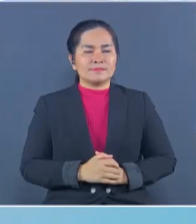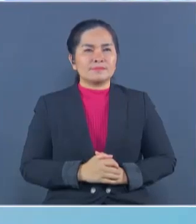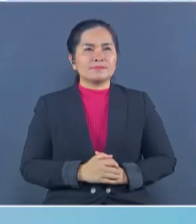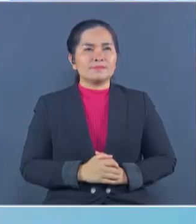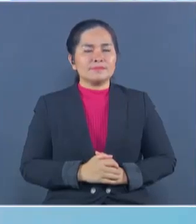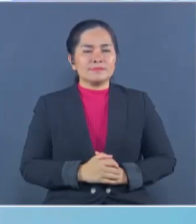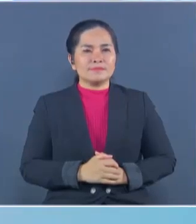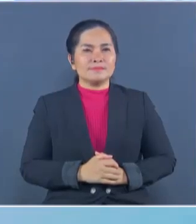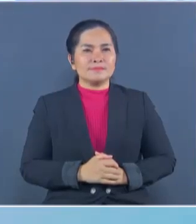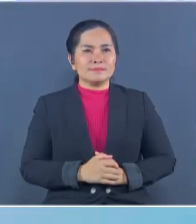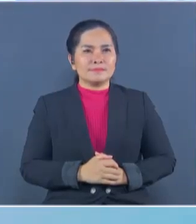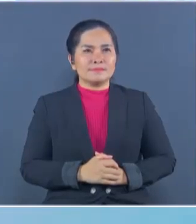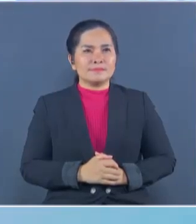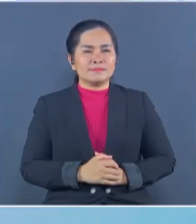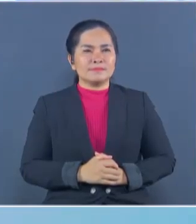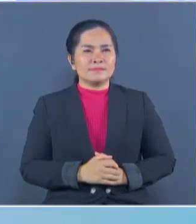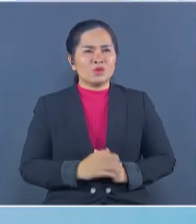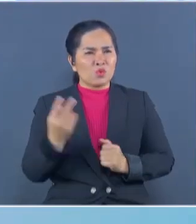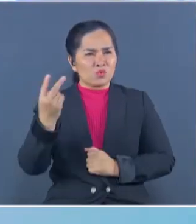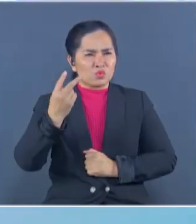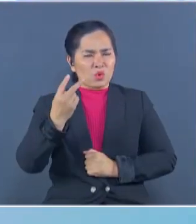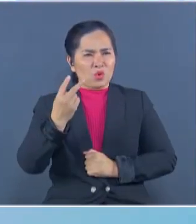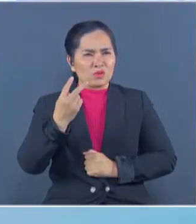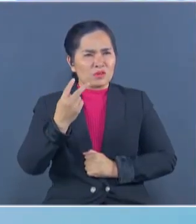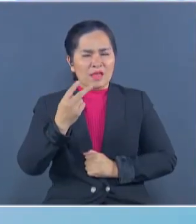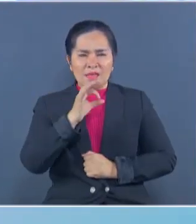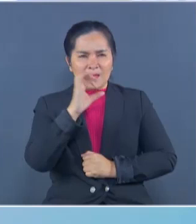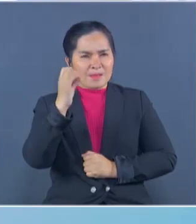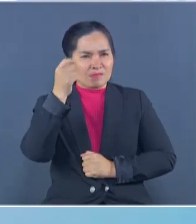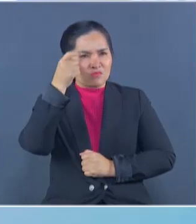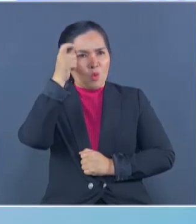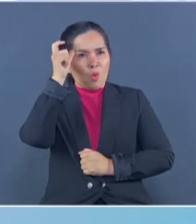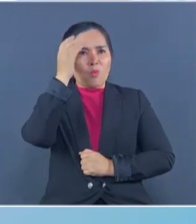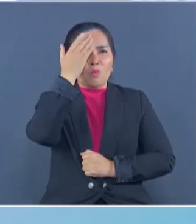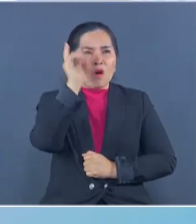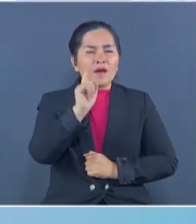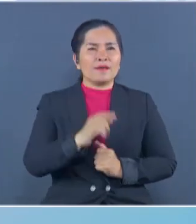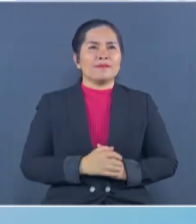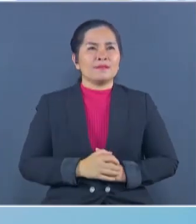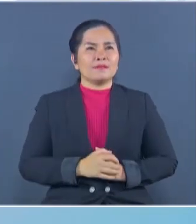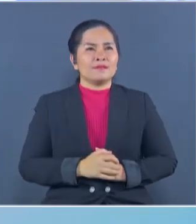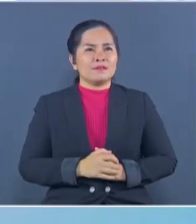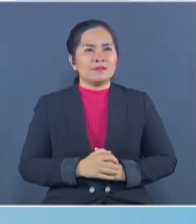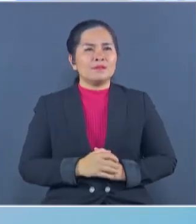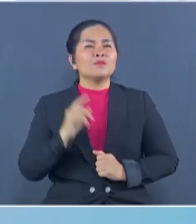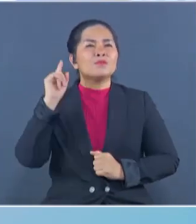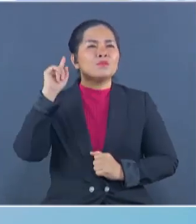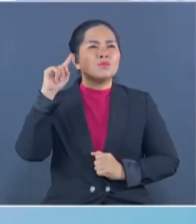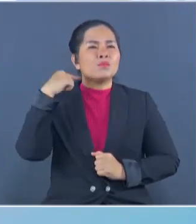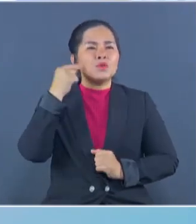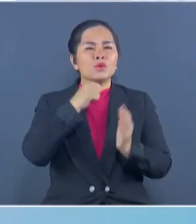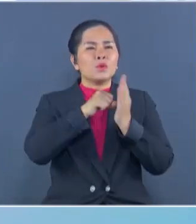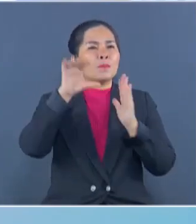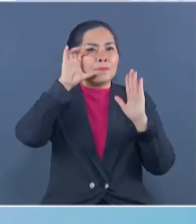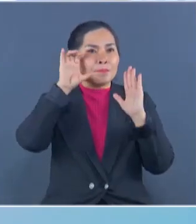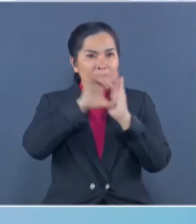อย่างที่เราเกริ่นกันไปค่ะคุณผู้ชมคู่นี้เนี่ยทำเอาแฟนคลับงงไปตามๆกันเลยเพราะว่าจู่ๆค่ะสาวโบเบญจวรรณเองลบภา